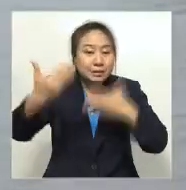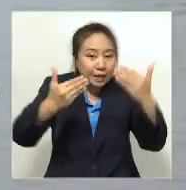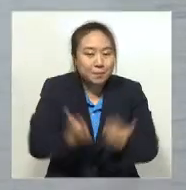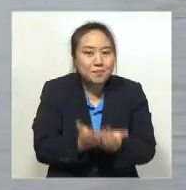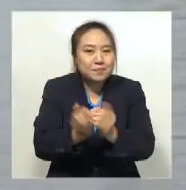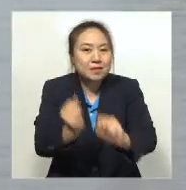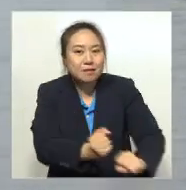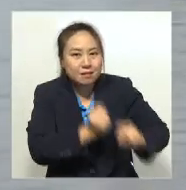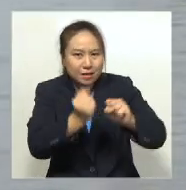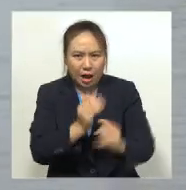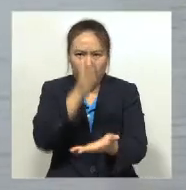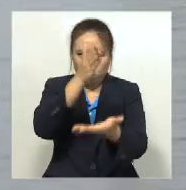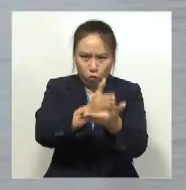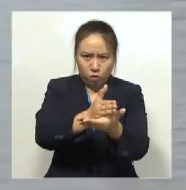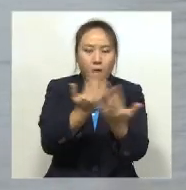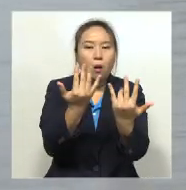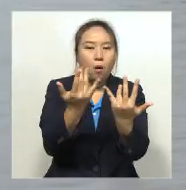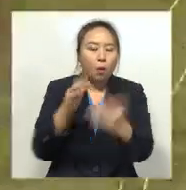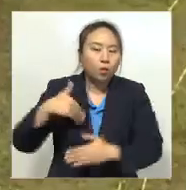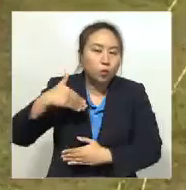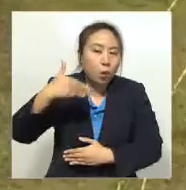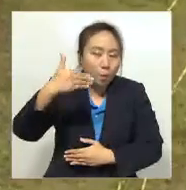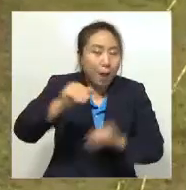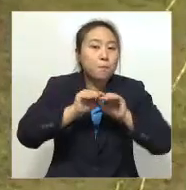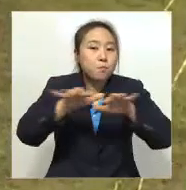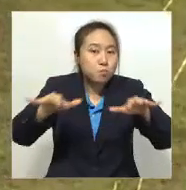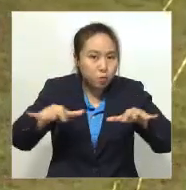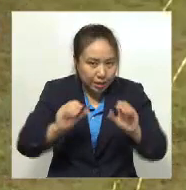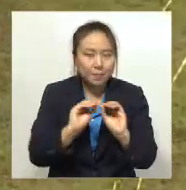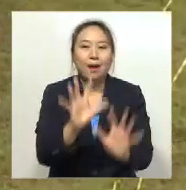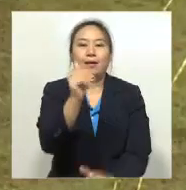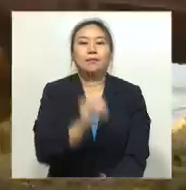างน้ำทุกประเภทไปจนกว่าสถานการณ์จะเข้าสู่สภาวะปกติค่ะ